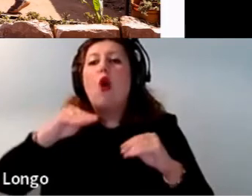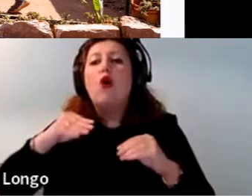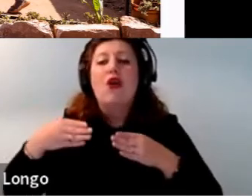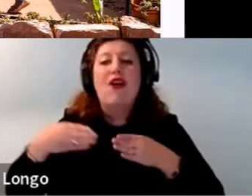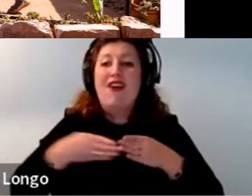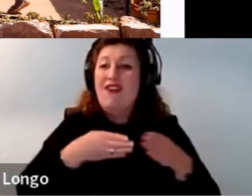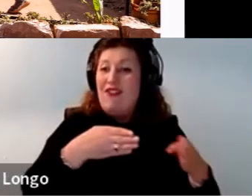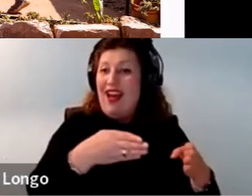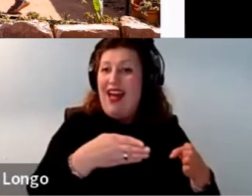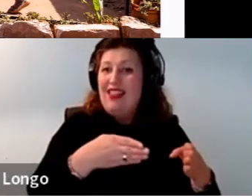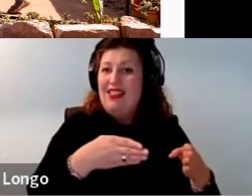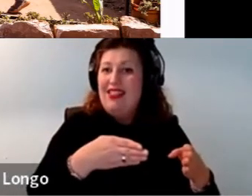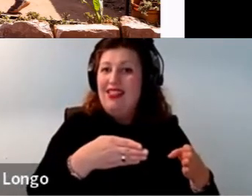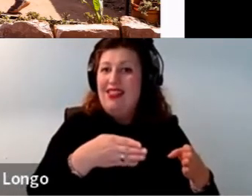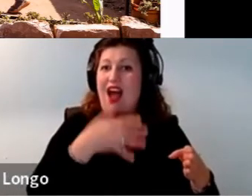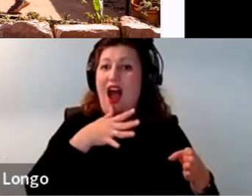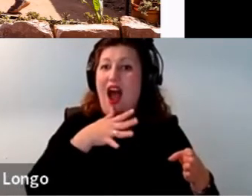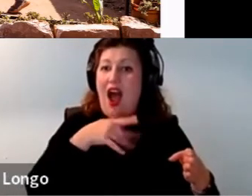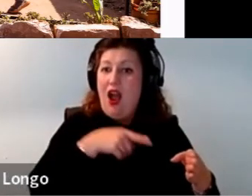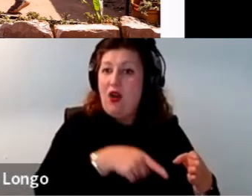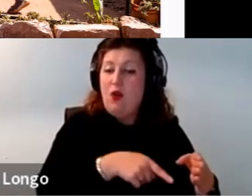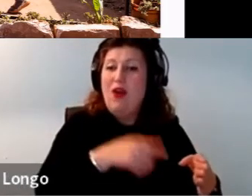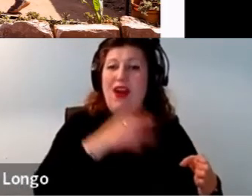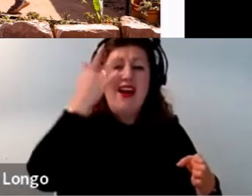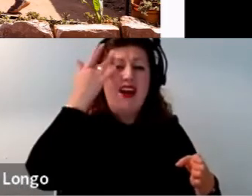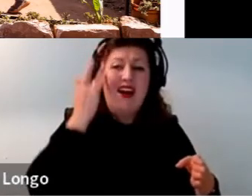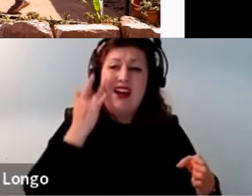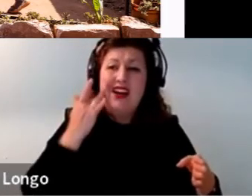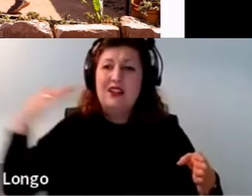rischio serio di inquinare la faglia